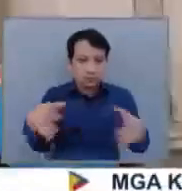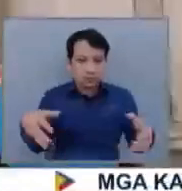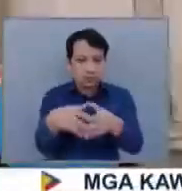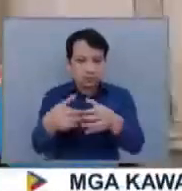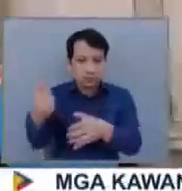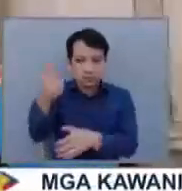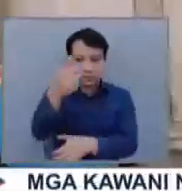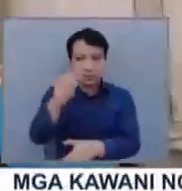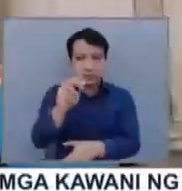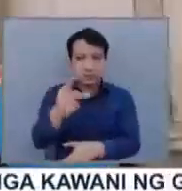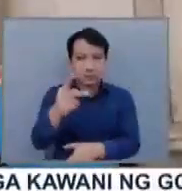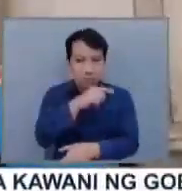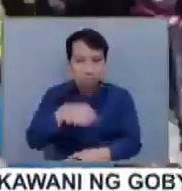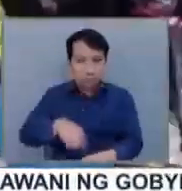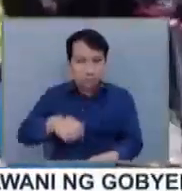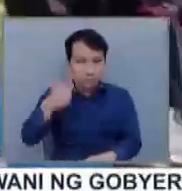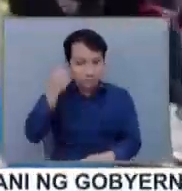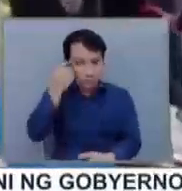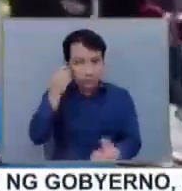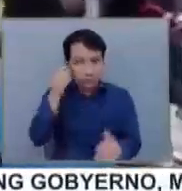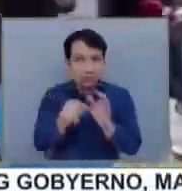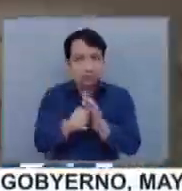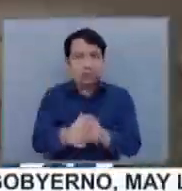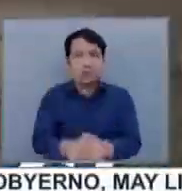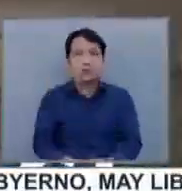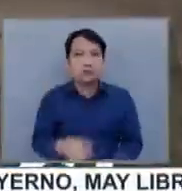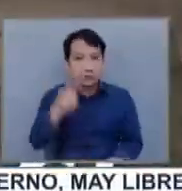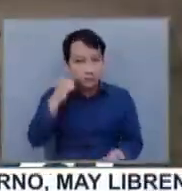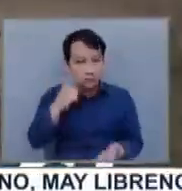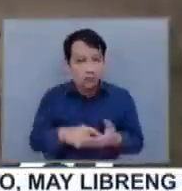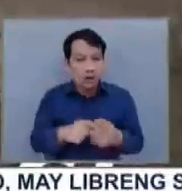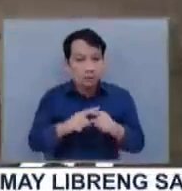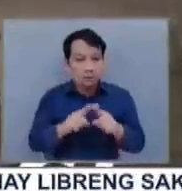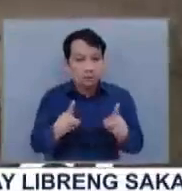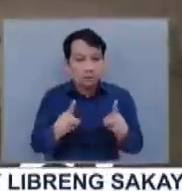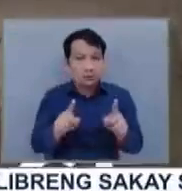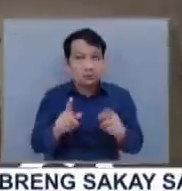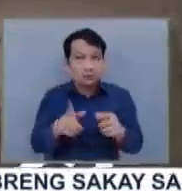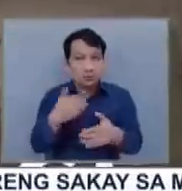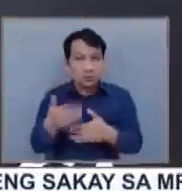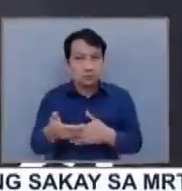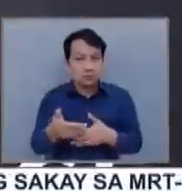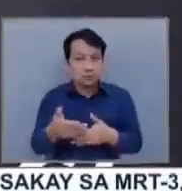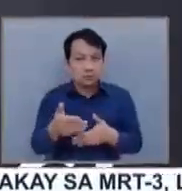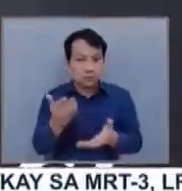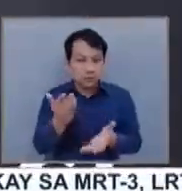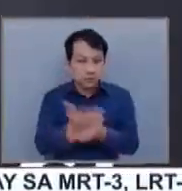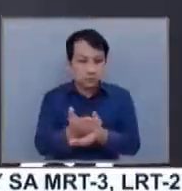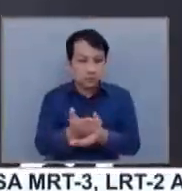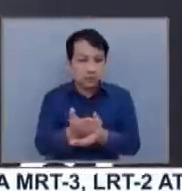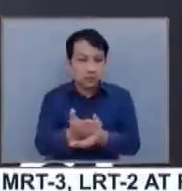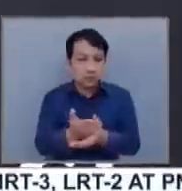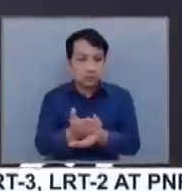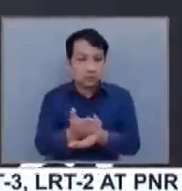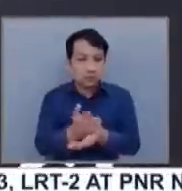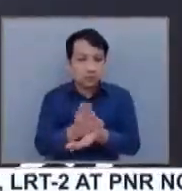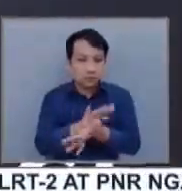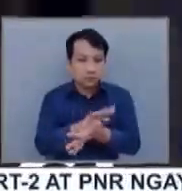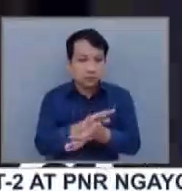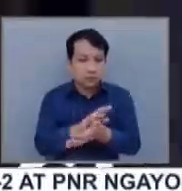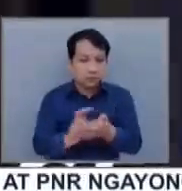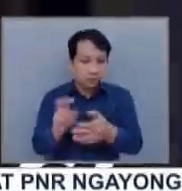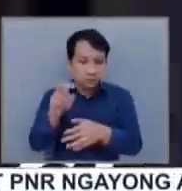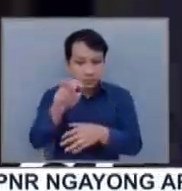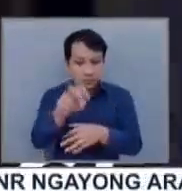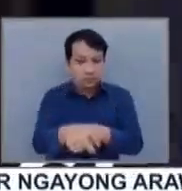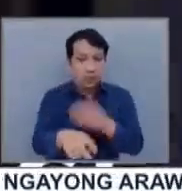mundo. Pero nang pumutok ang COVID-19 pandemic, pansamantala rin nahinto ang mga official travel at public